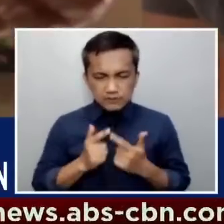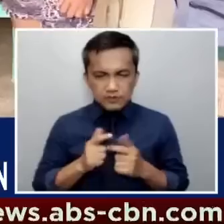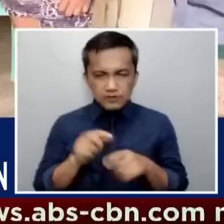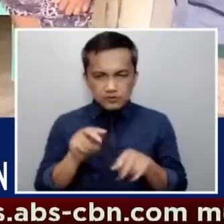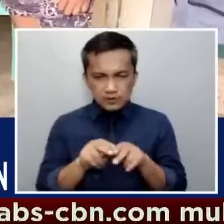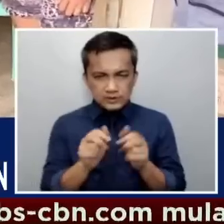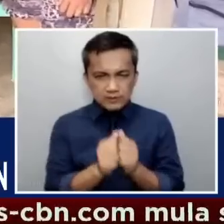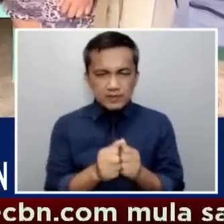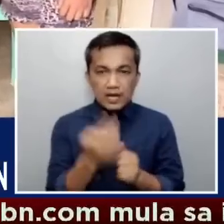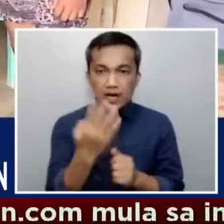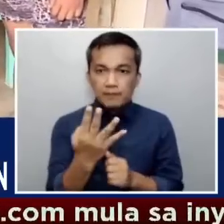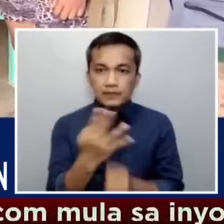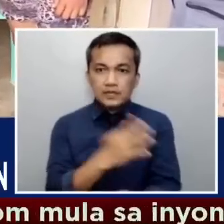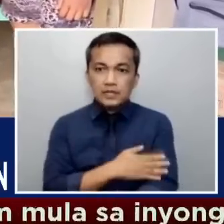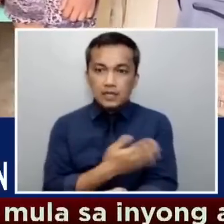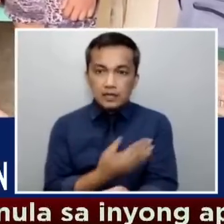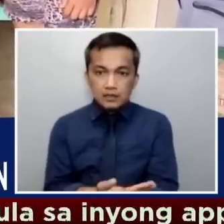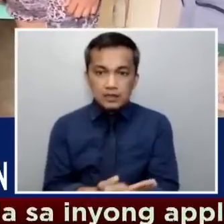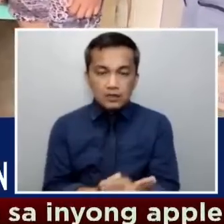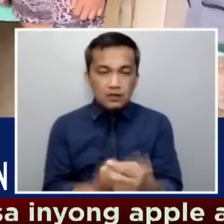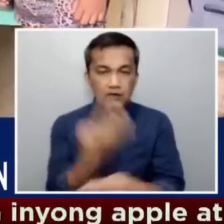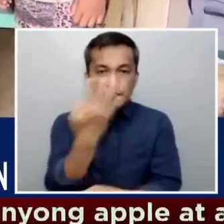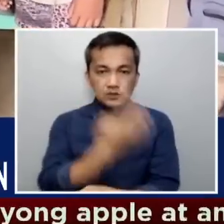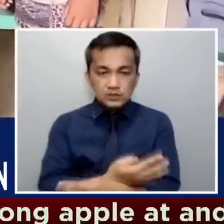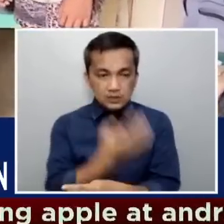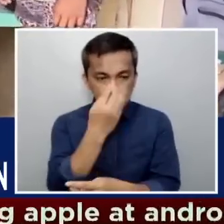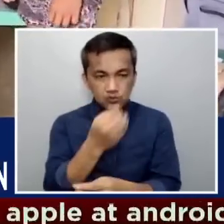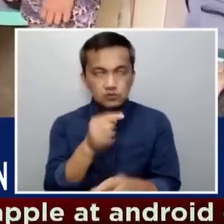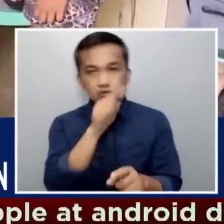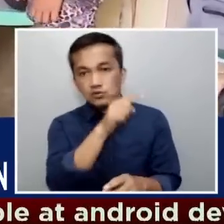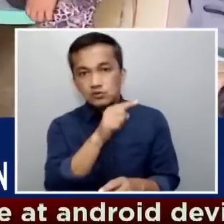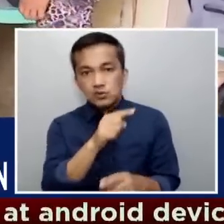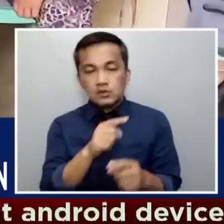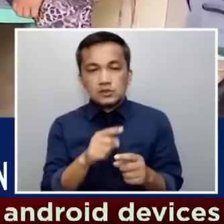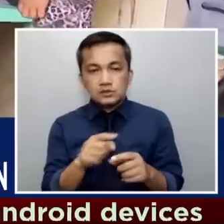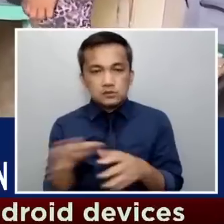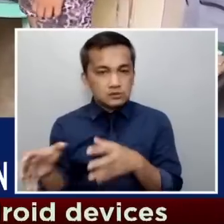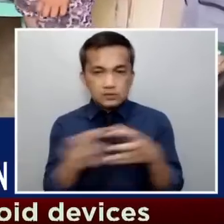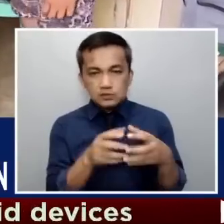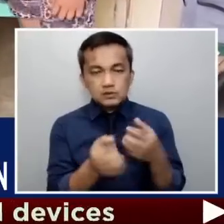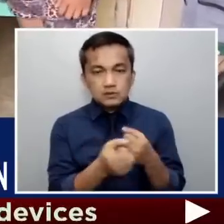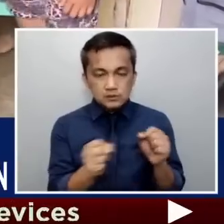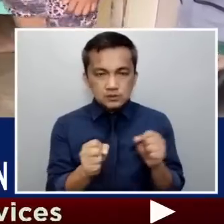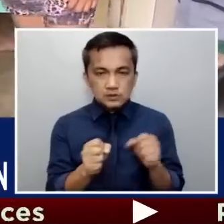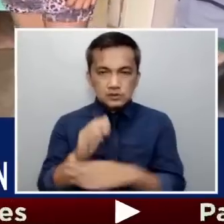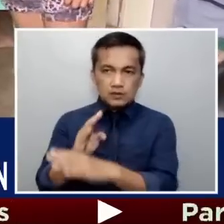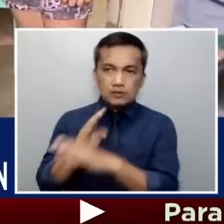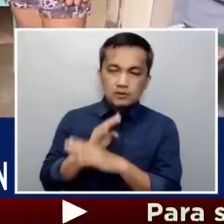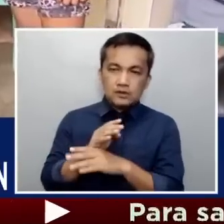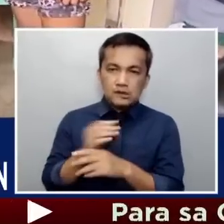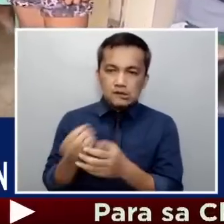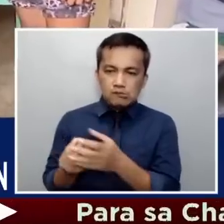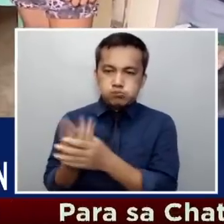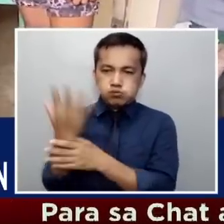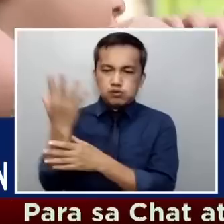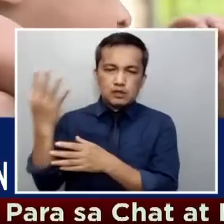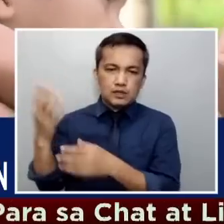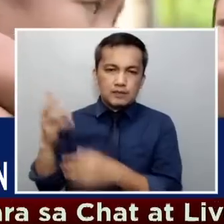4 na anak. 4 na araw na silang natutulog doon mula nang lumikas para makaiwas sa nag-aalburutong bulkang